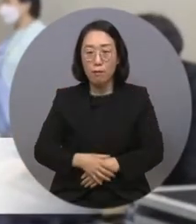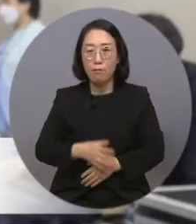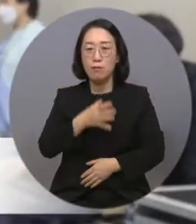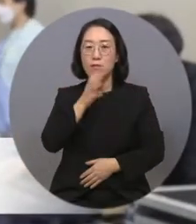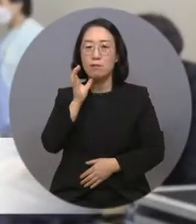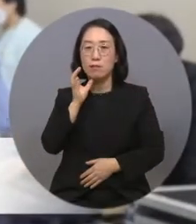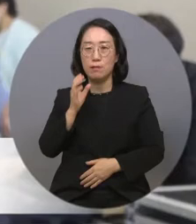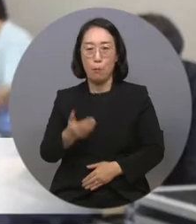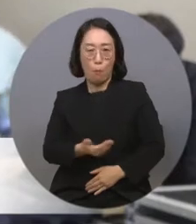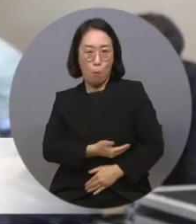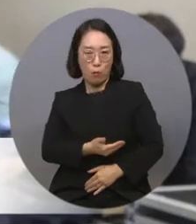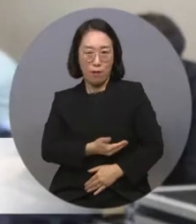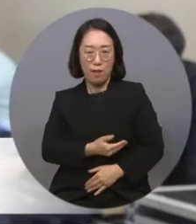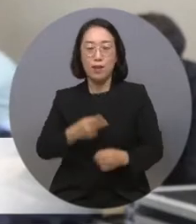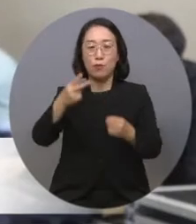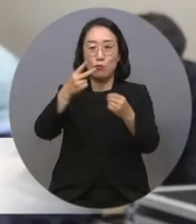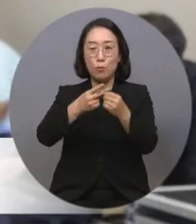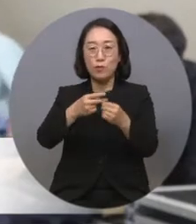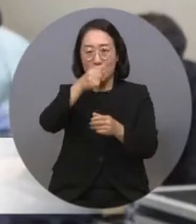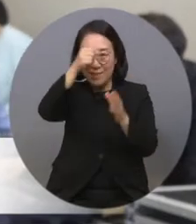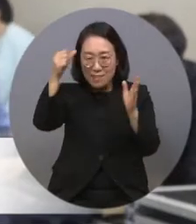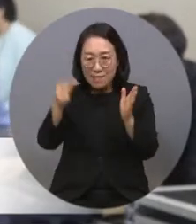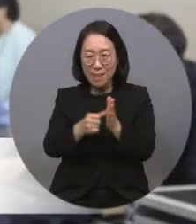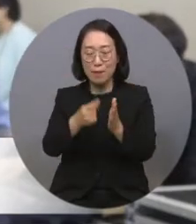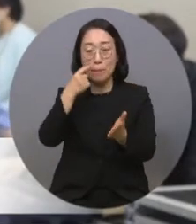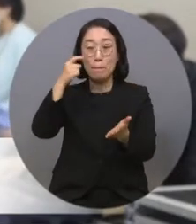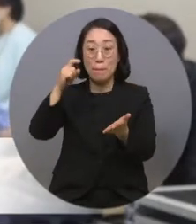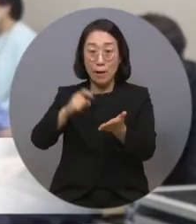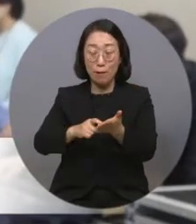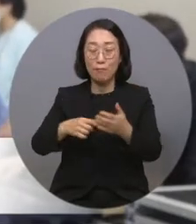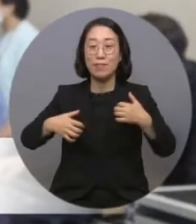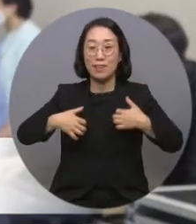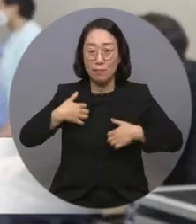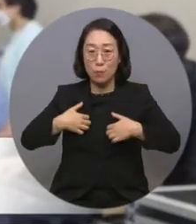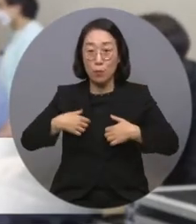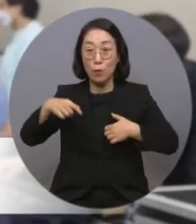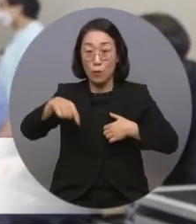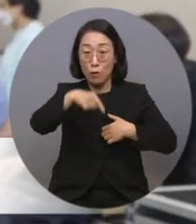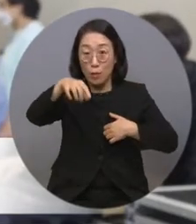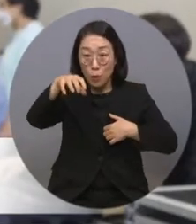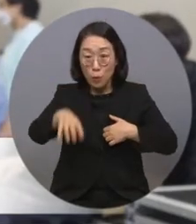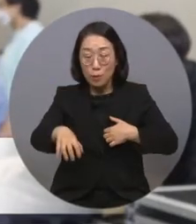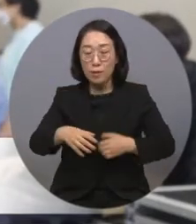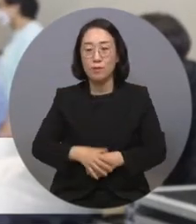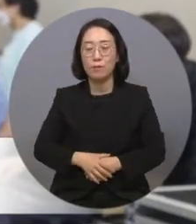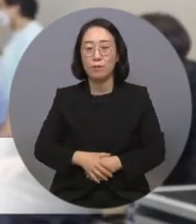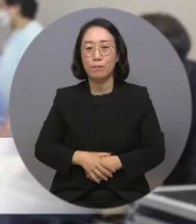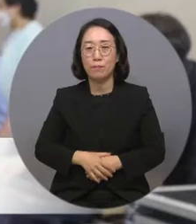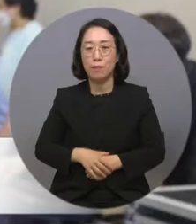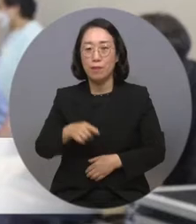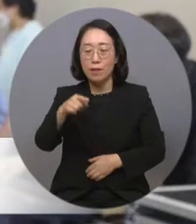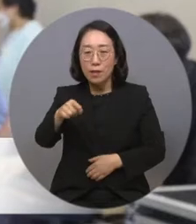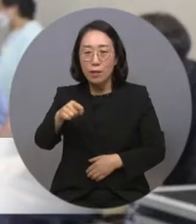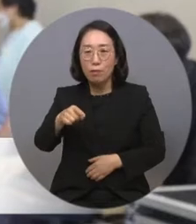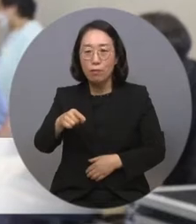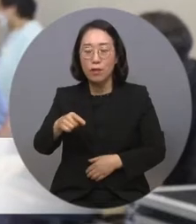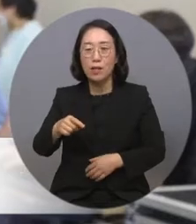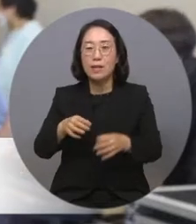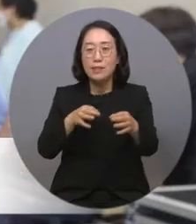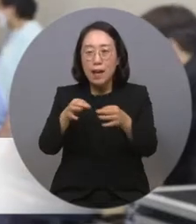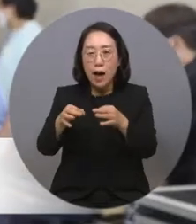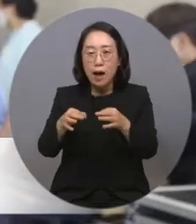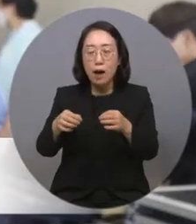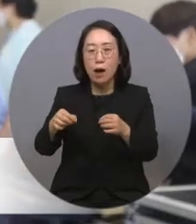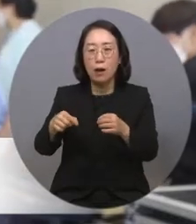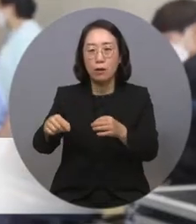제 인생을 찾은 그런 사업이고요. 그다음에 여기 지역사회에서는 이 지금 이 라베니체 상권을